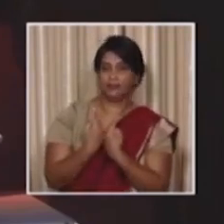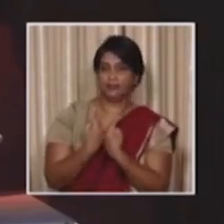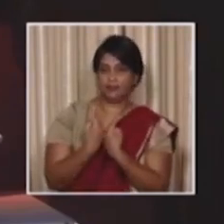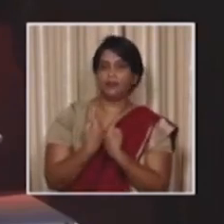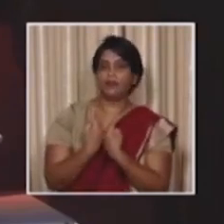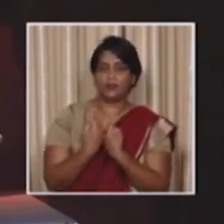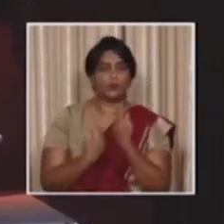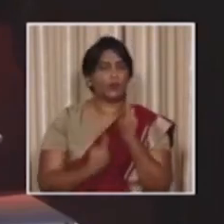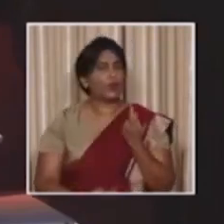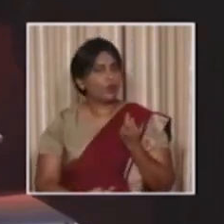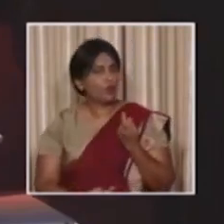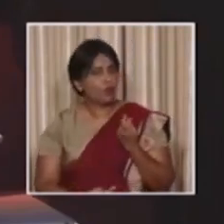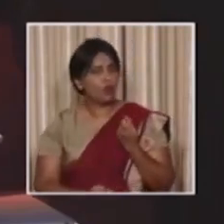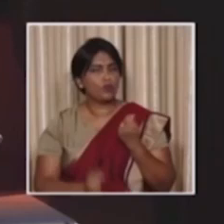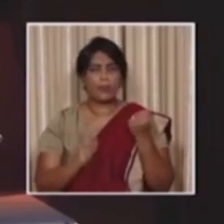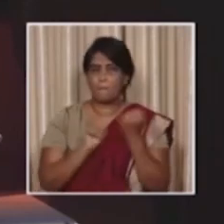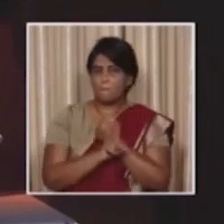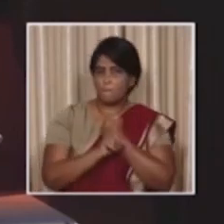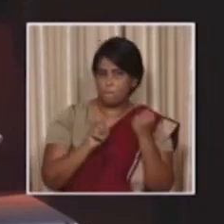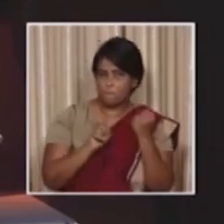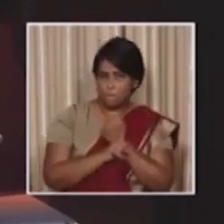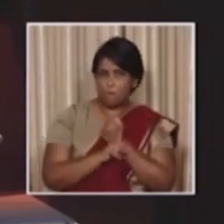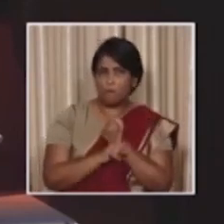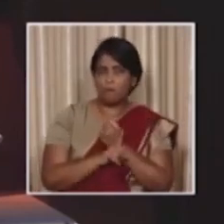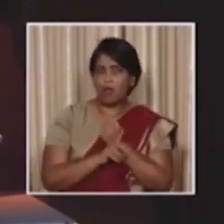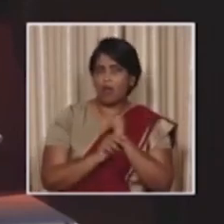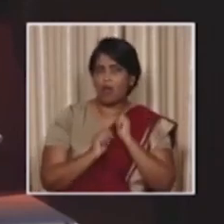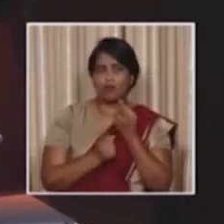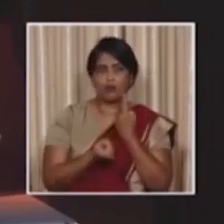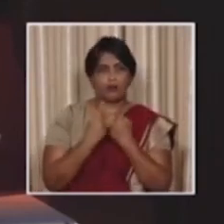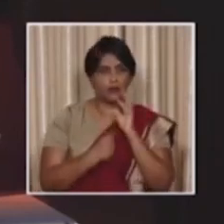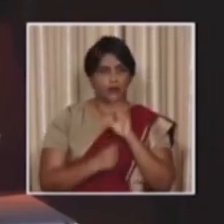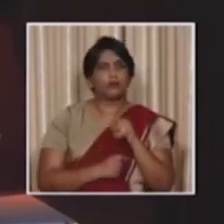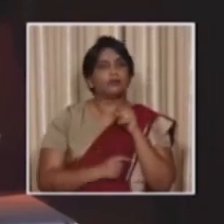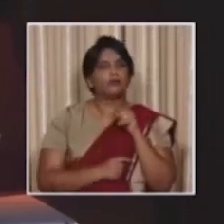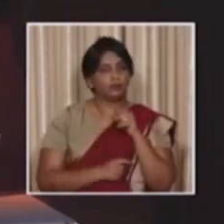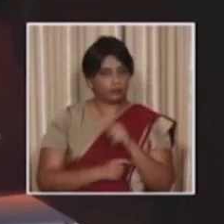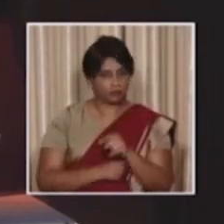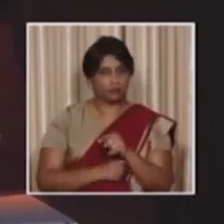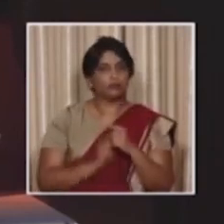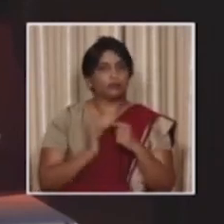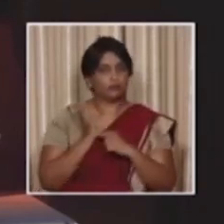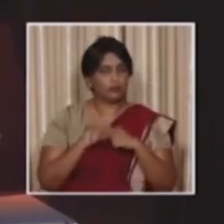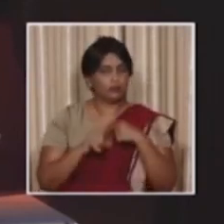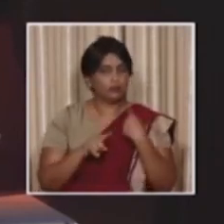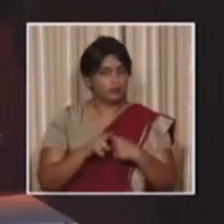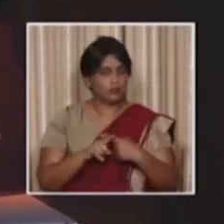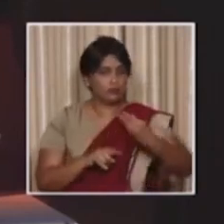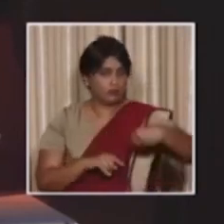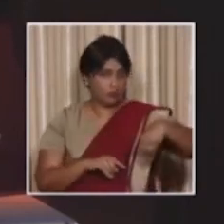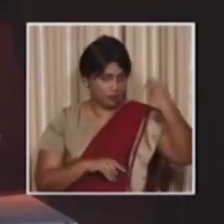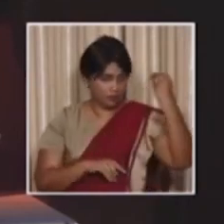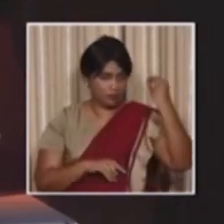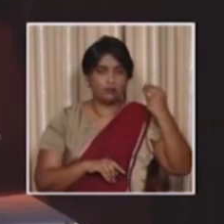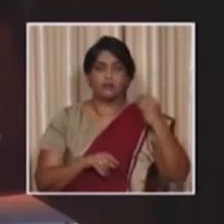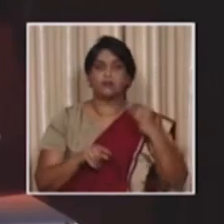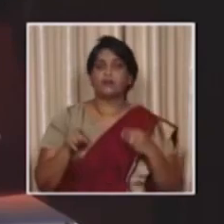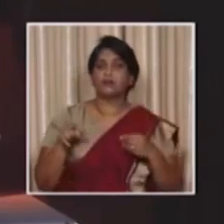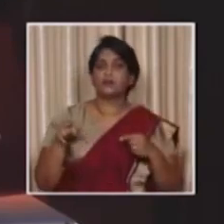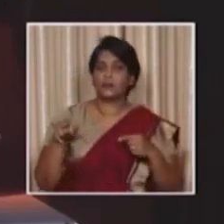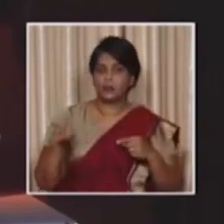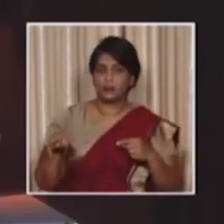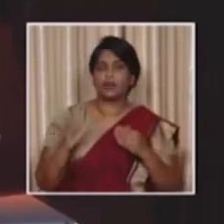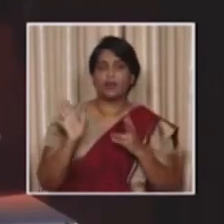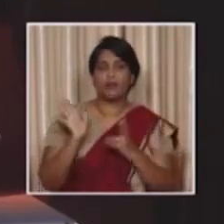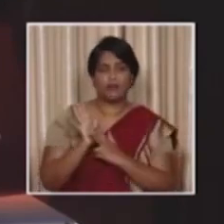தோட்டப்புற மக்களுக்கு ஏற்படும் பாதிப்புகள் குறித்து அரசாங்கம் தற்போது கணக்கெடுப்பு நடத்துவது ஆச்சரியமாக உள்ளது. முறையான நிதி நிர்வாகத்தில்